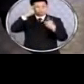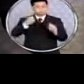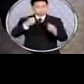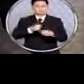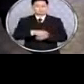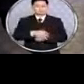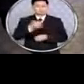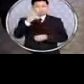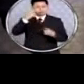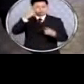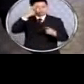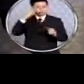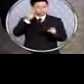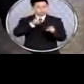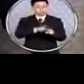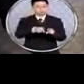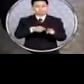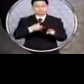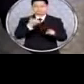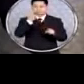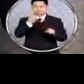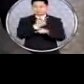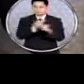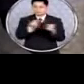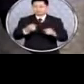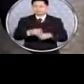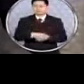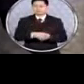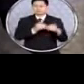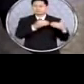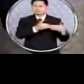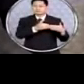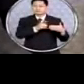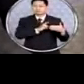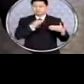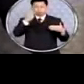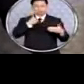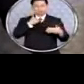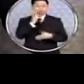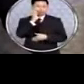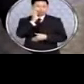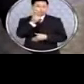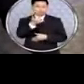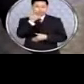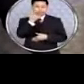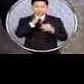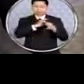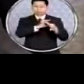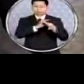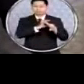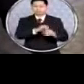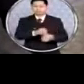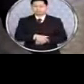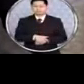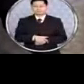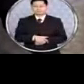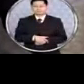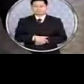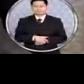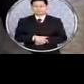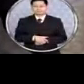共识，有了一个台湾人民共同的立场的时候，对中国来讲其实是更稳定的一个两岸的关系。